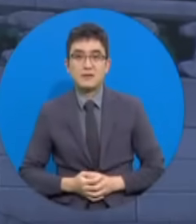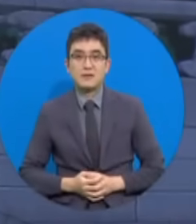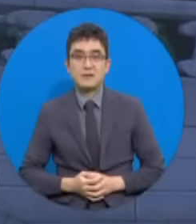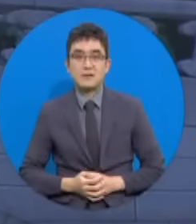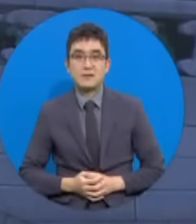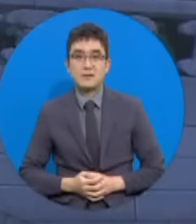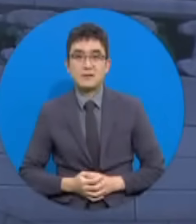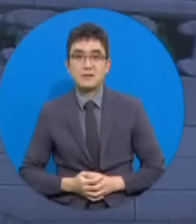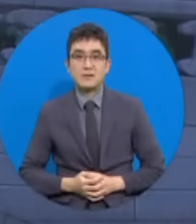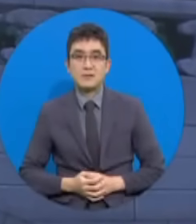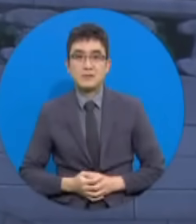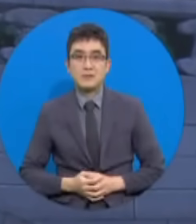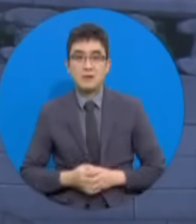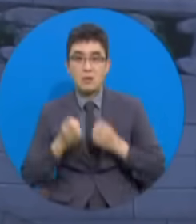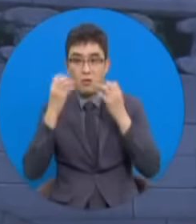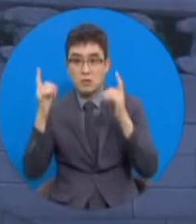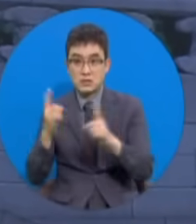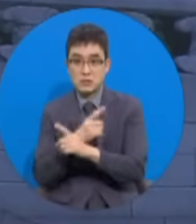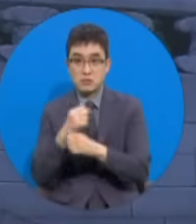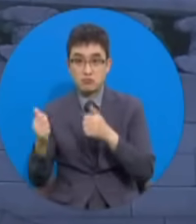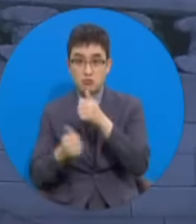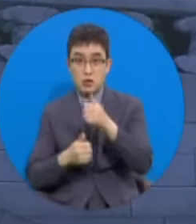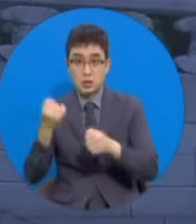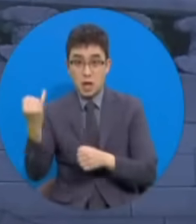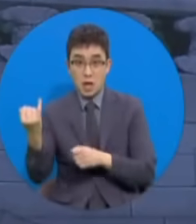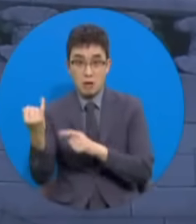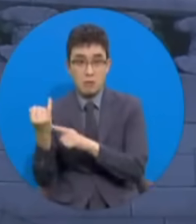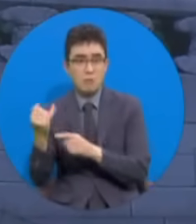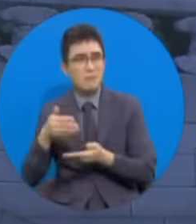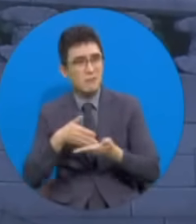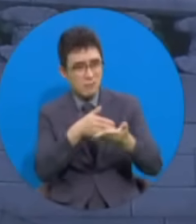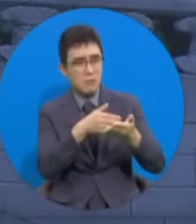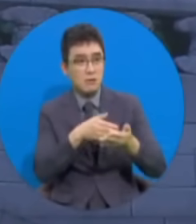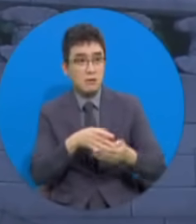그 혁신위원장은 이거 안 받으면 망한다고 했는데 안 받았어요.